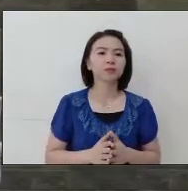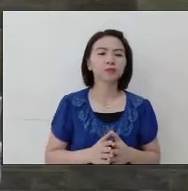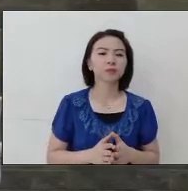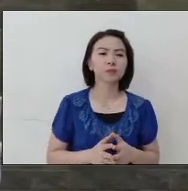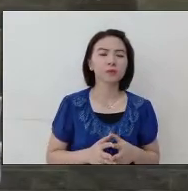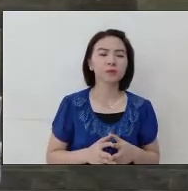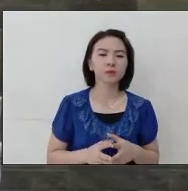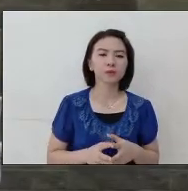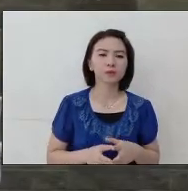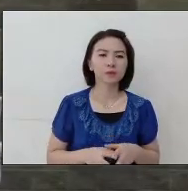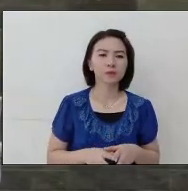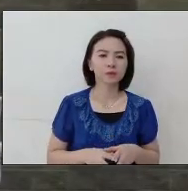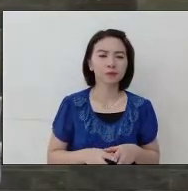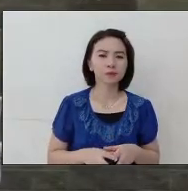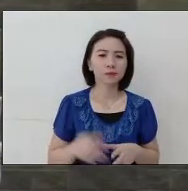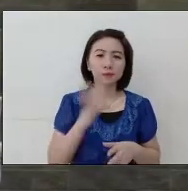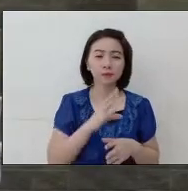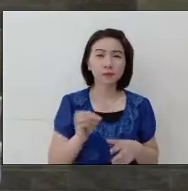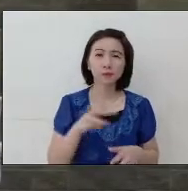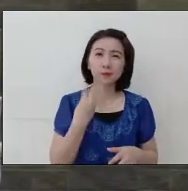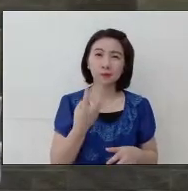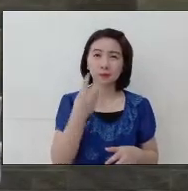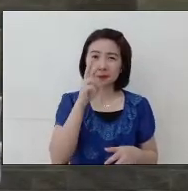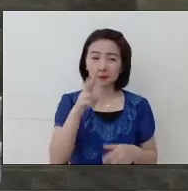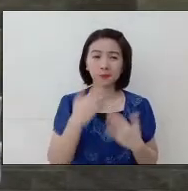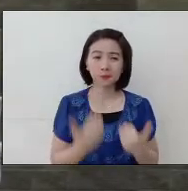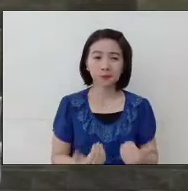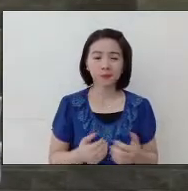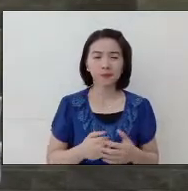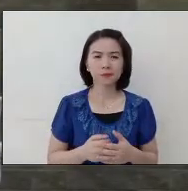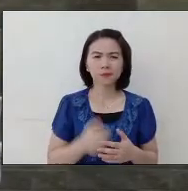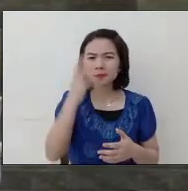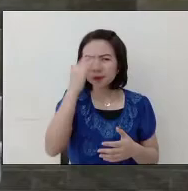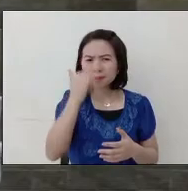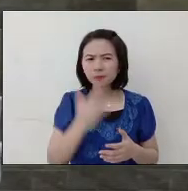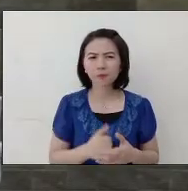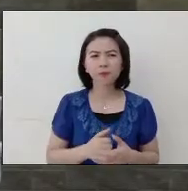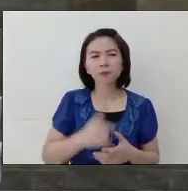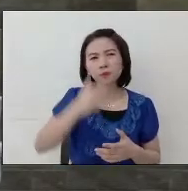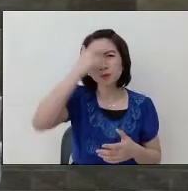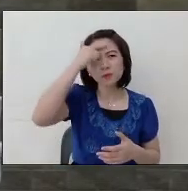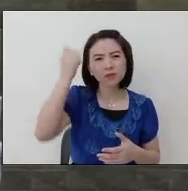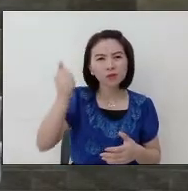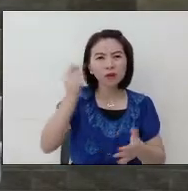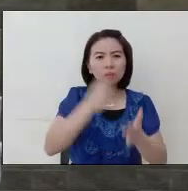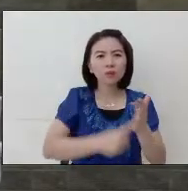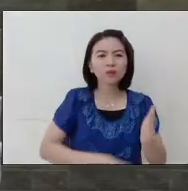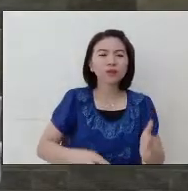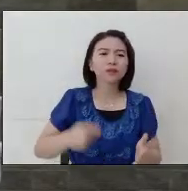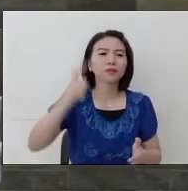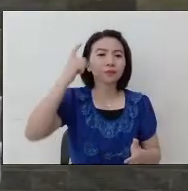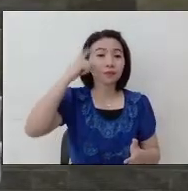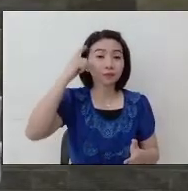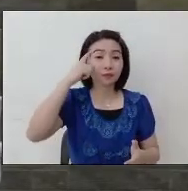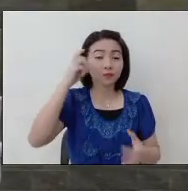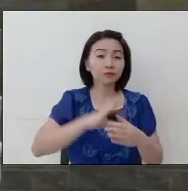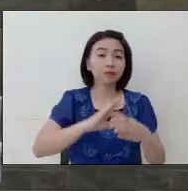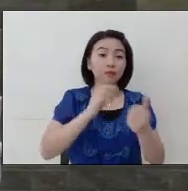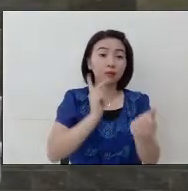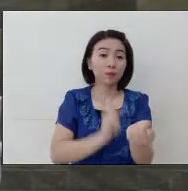Huh? Nakita niyo po ba yan? Alam niyo kung bakit? Sapagkat yung iniisip ni Paul ay puro